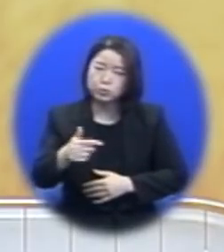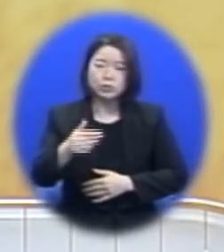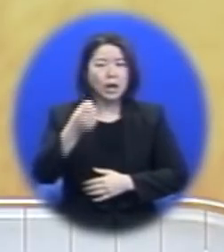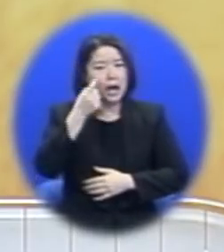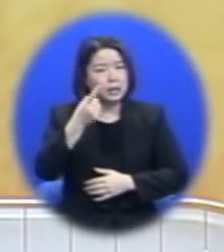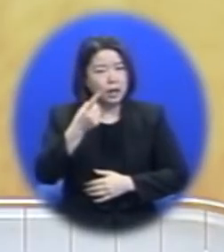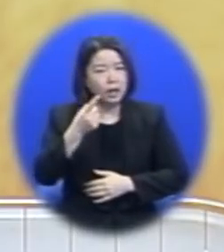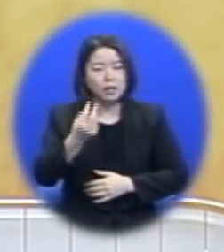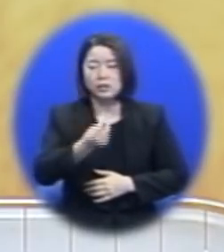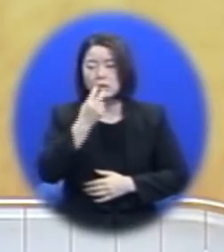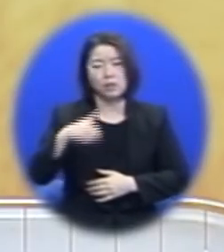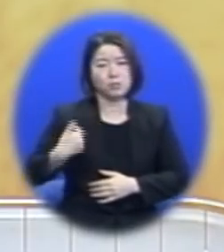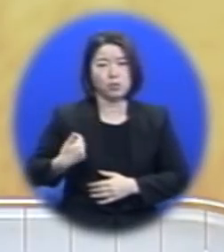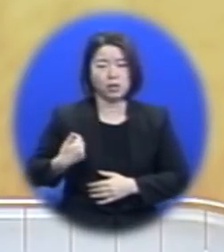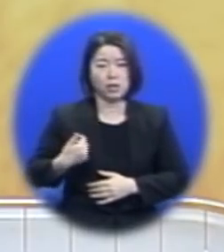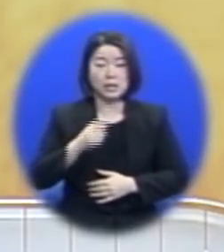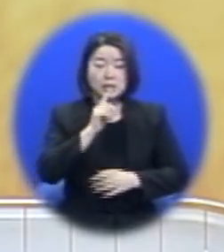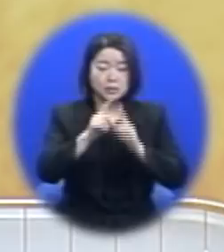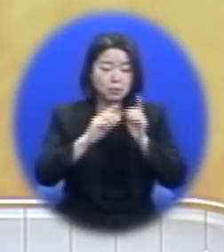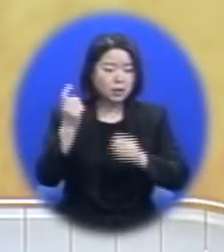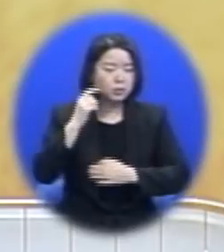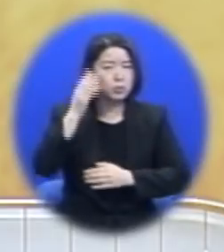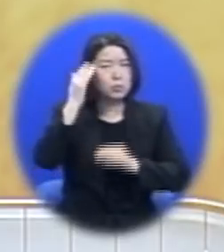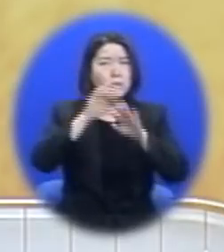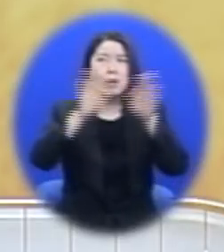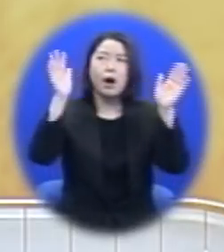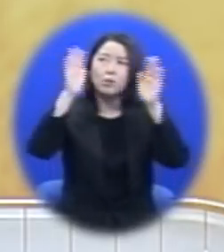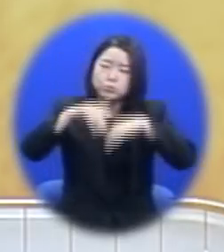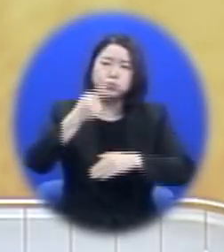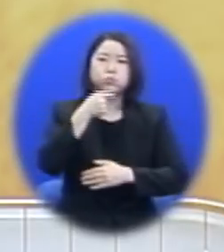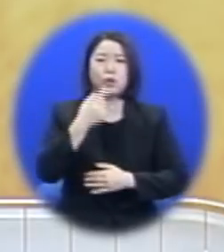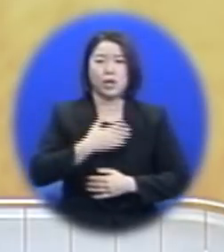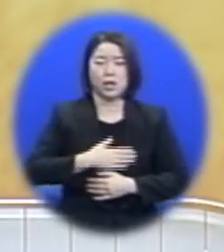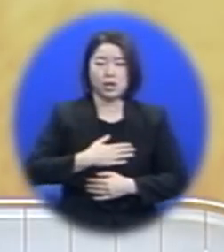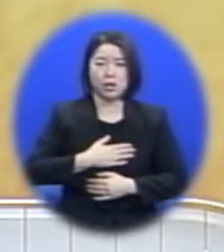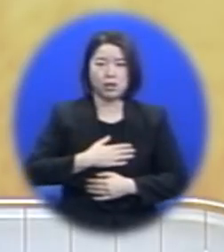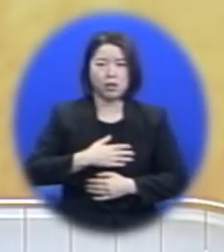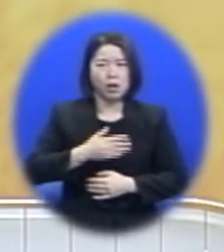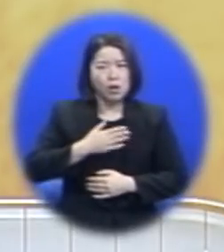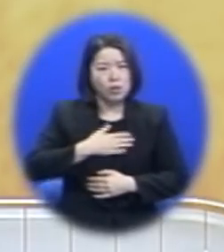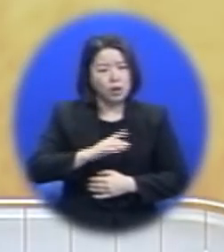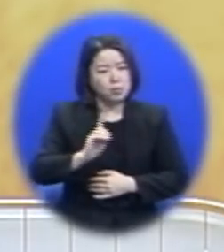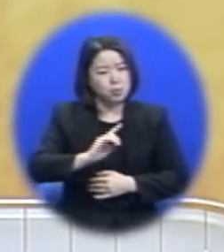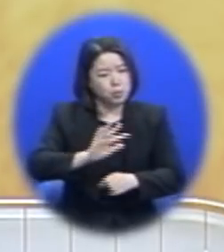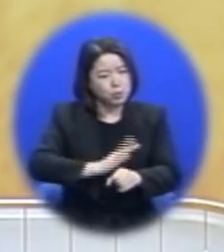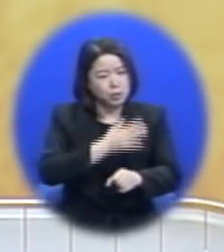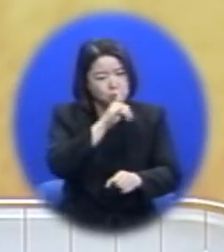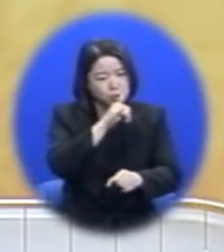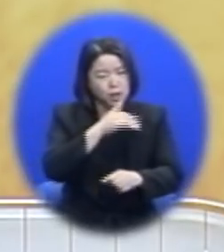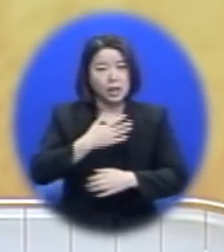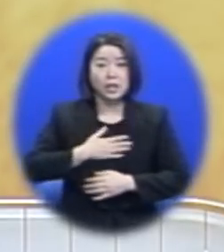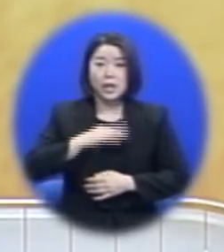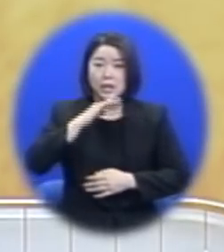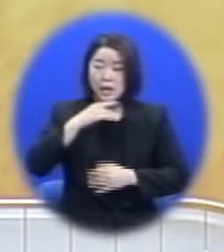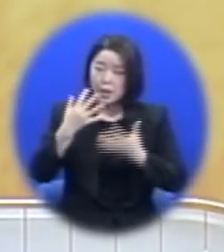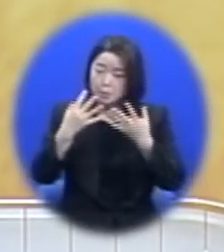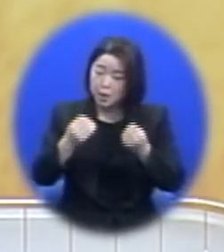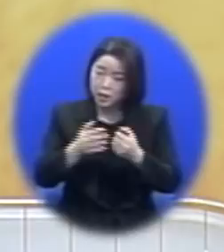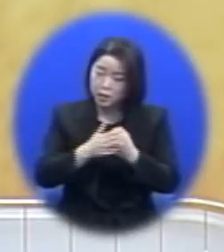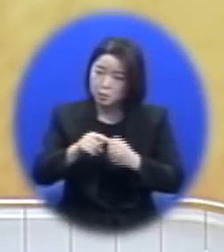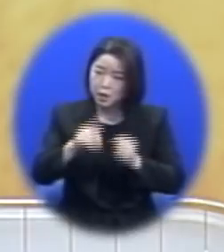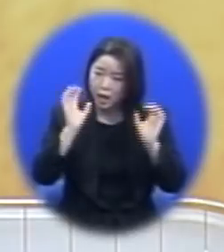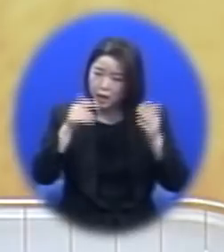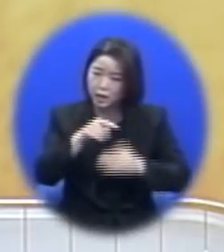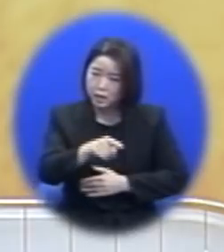듣고 하늘이 무너지는 줄 알았습니다. 내가 뭘 잘못했나? 내가 나이가 많아서 아이가 이렇게